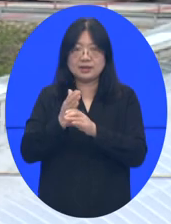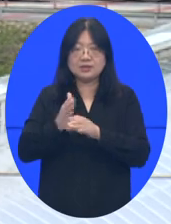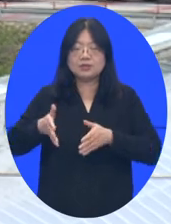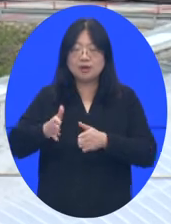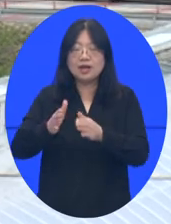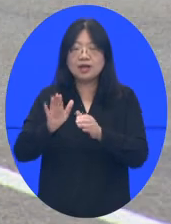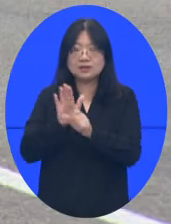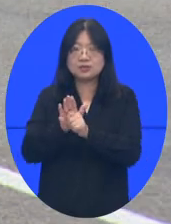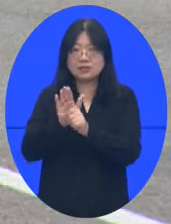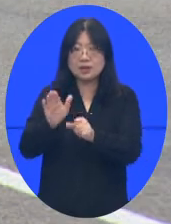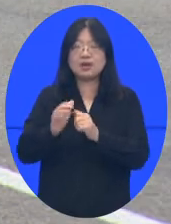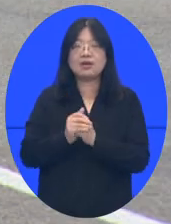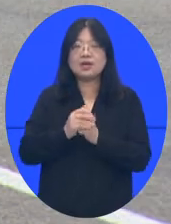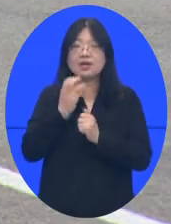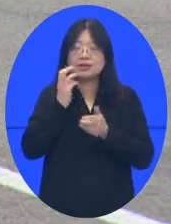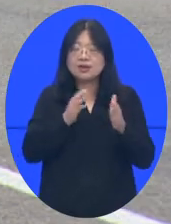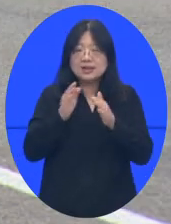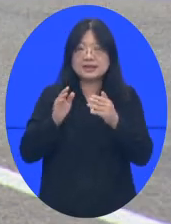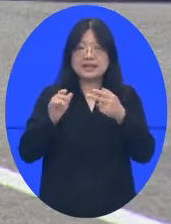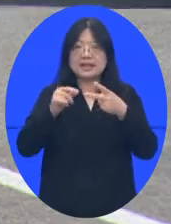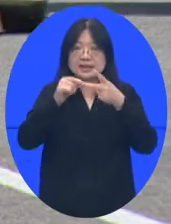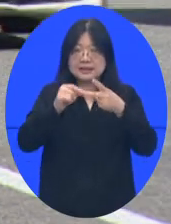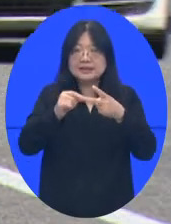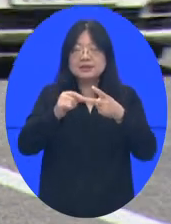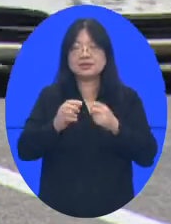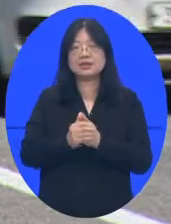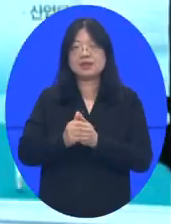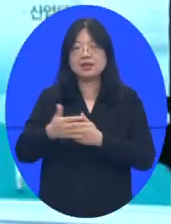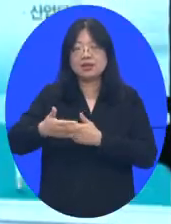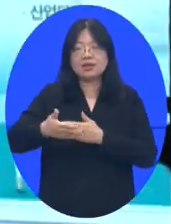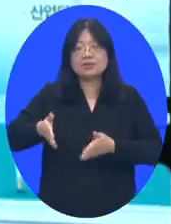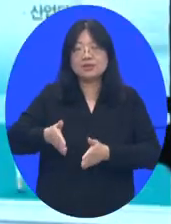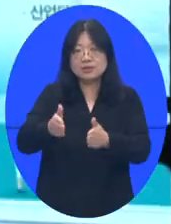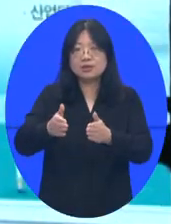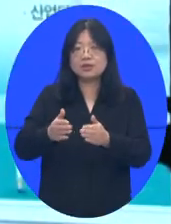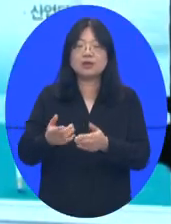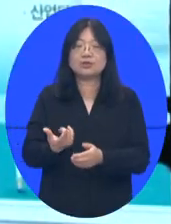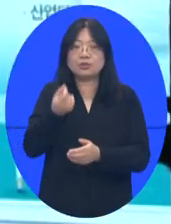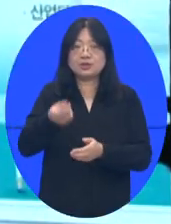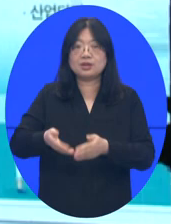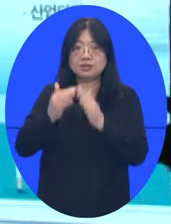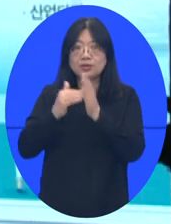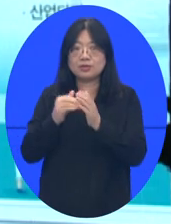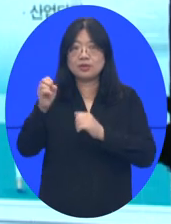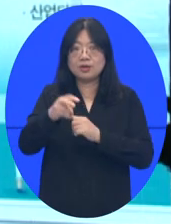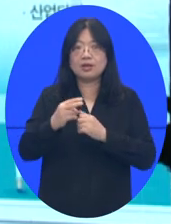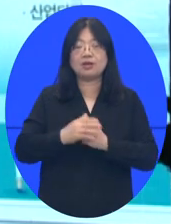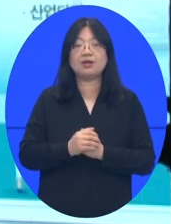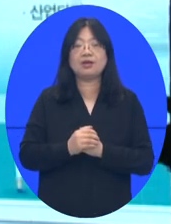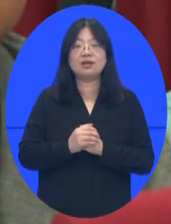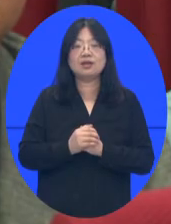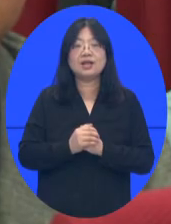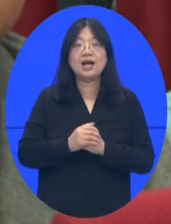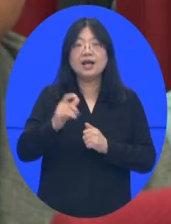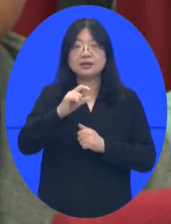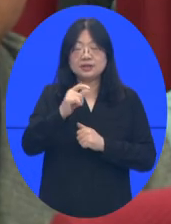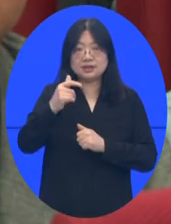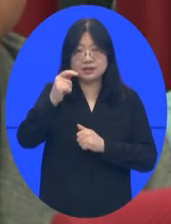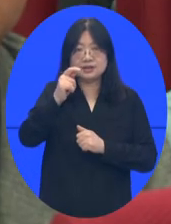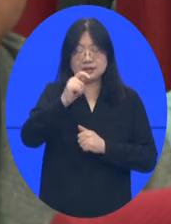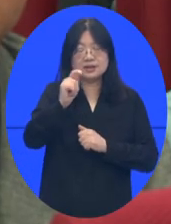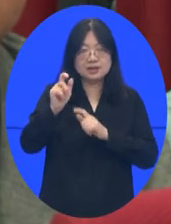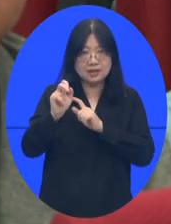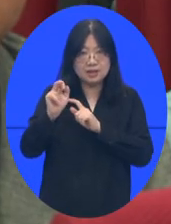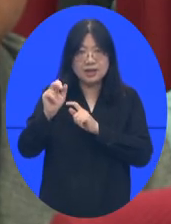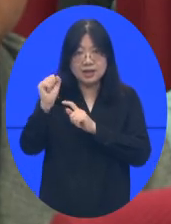집중 지원, 수도권 제2순환 고속도로 조기 준공을 추진하고 철도 분야에서는 순환 철도망을 구축하고 GTX,